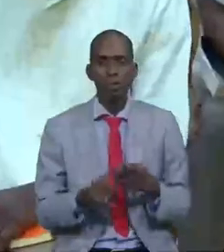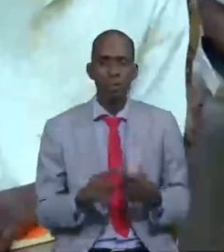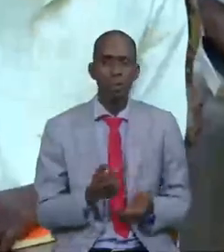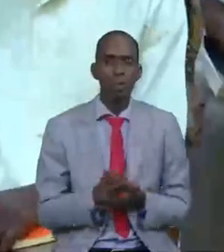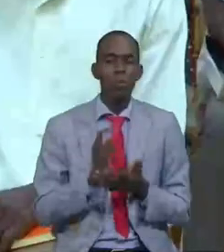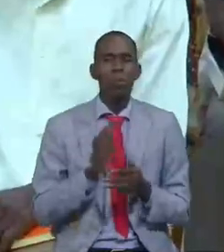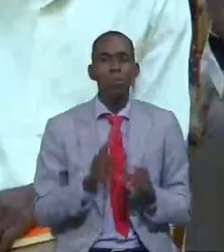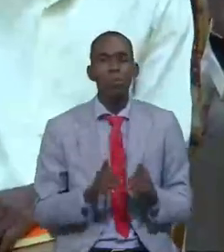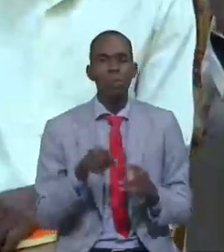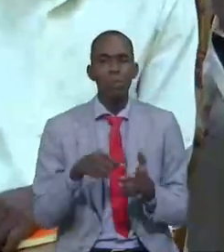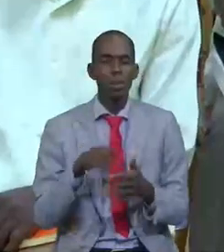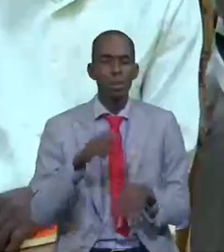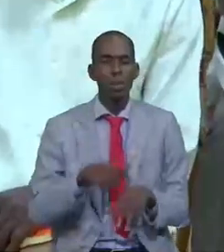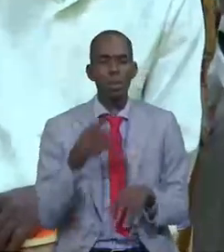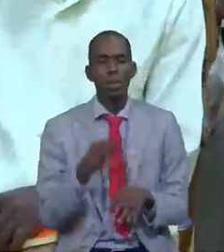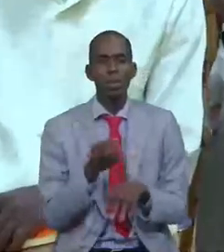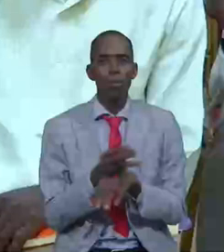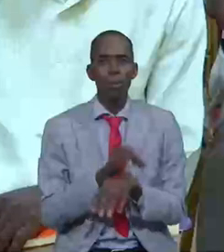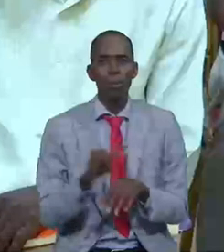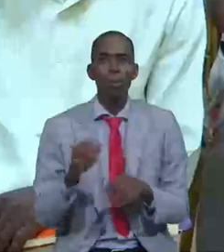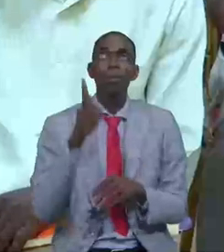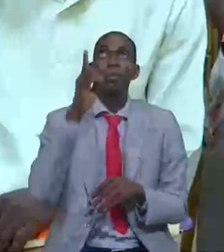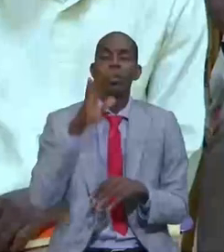main, qui ont donné leur vie au Seigneur. Que Dieu vous bénisse.